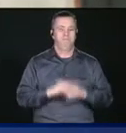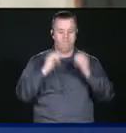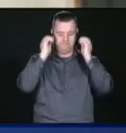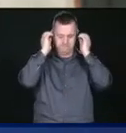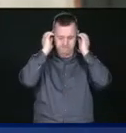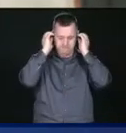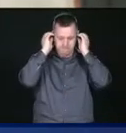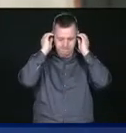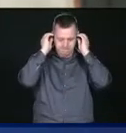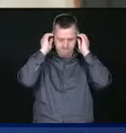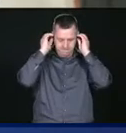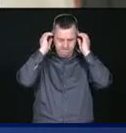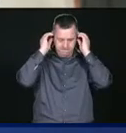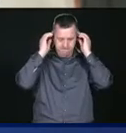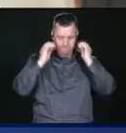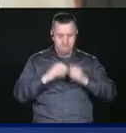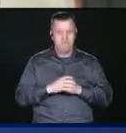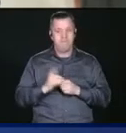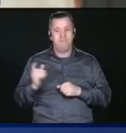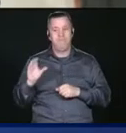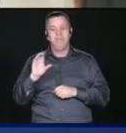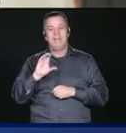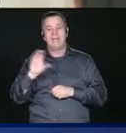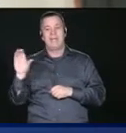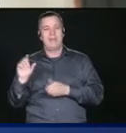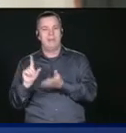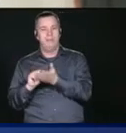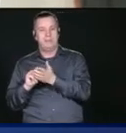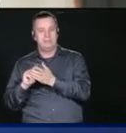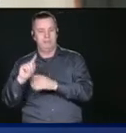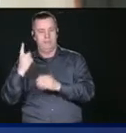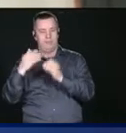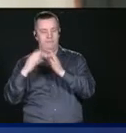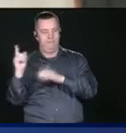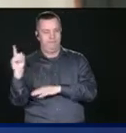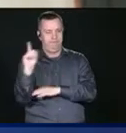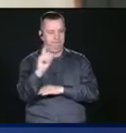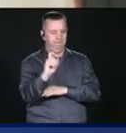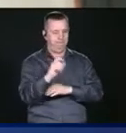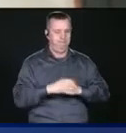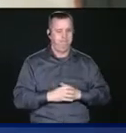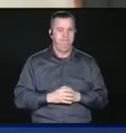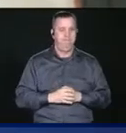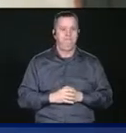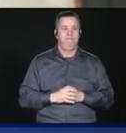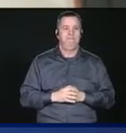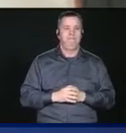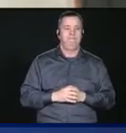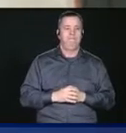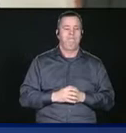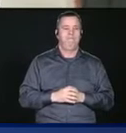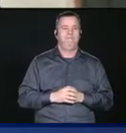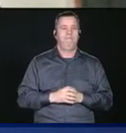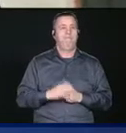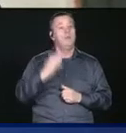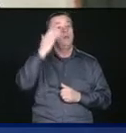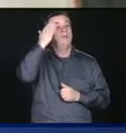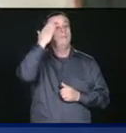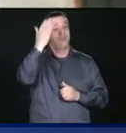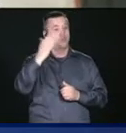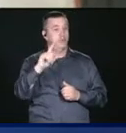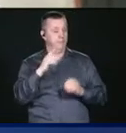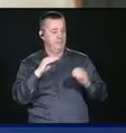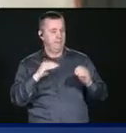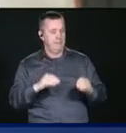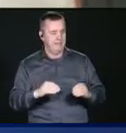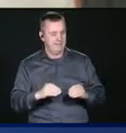First question, Theresa Wright, the Canadian Press. Line open. Good morning, Prime Minister. Over the last several